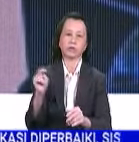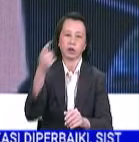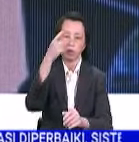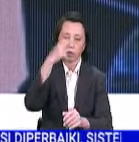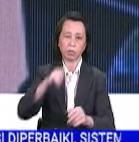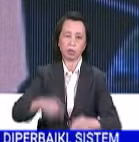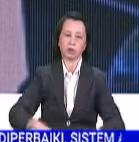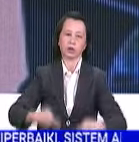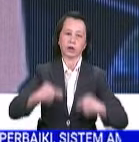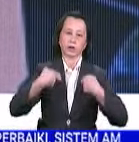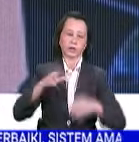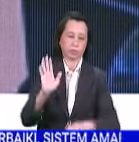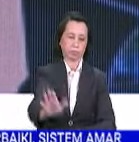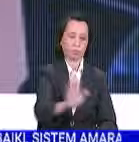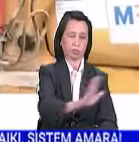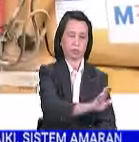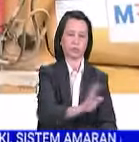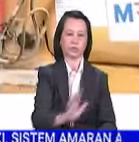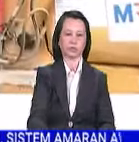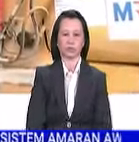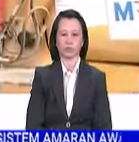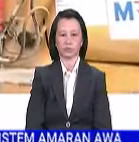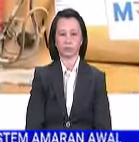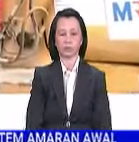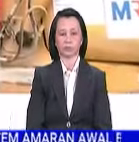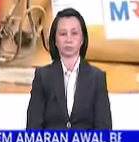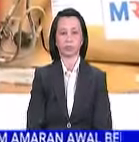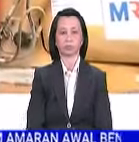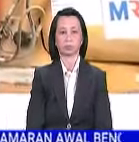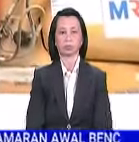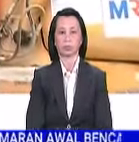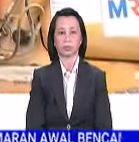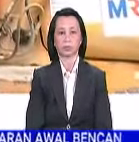kehidupan mereka-mereka yang terjejas.